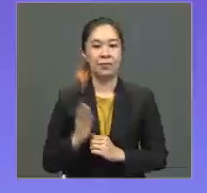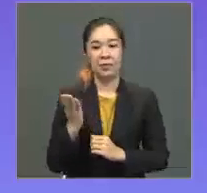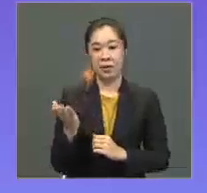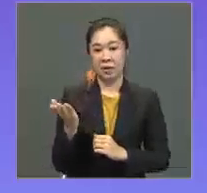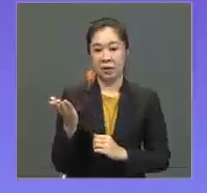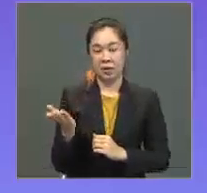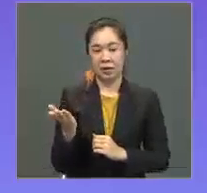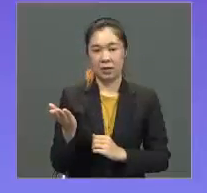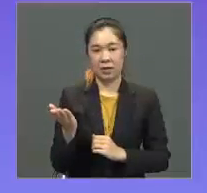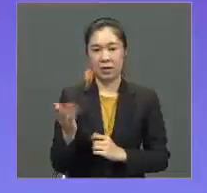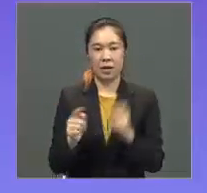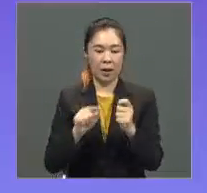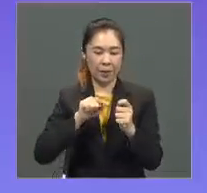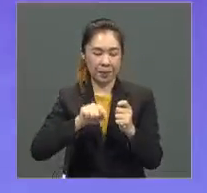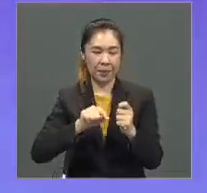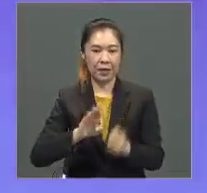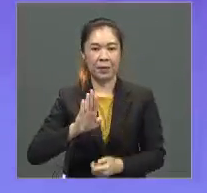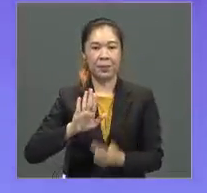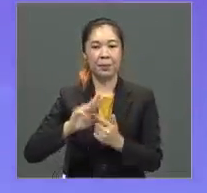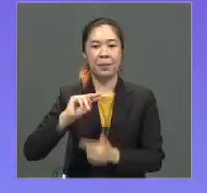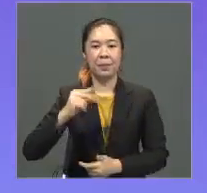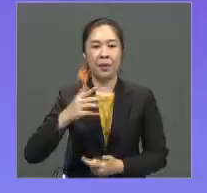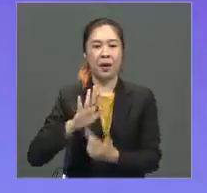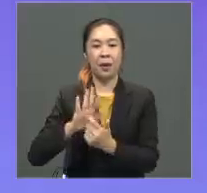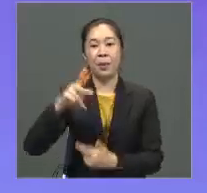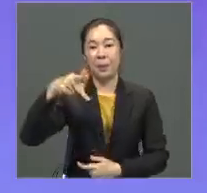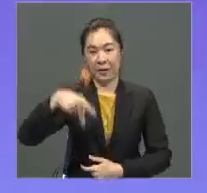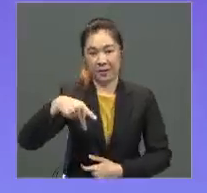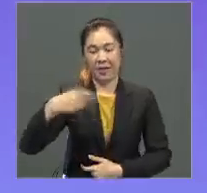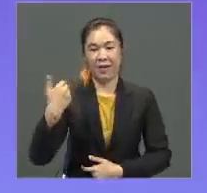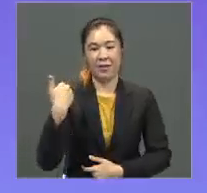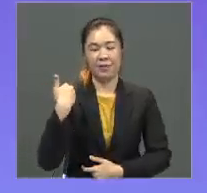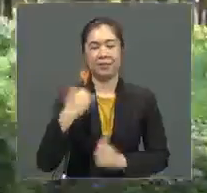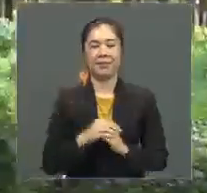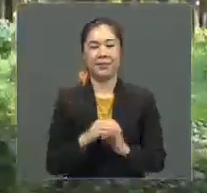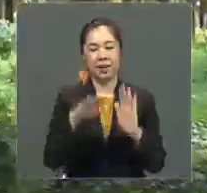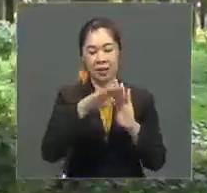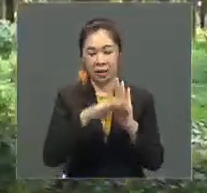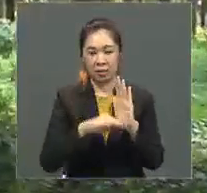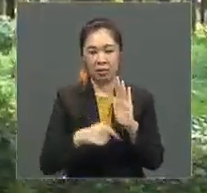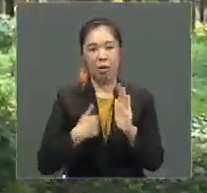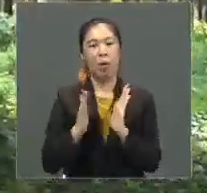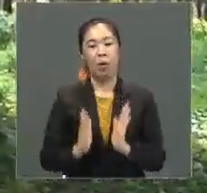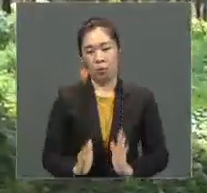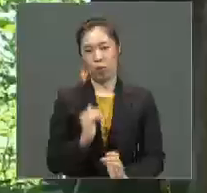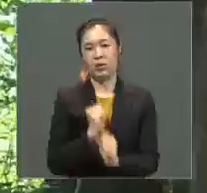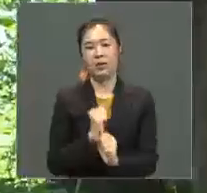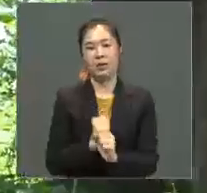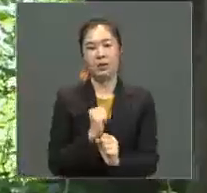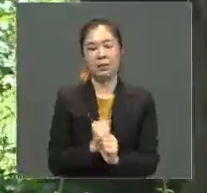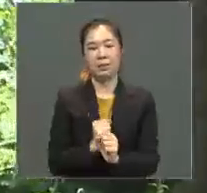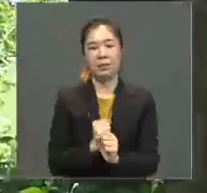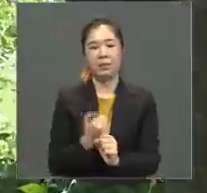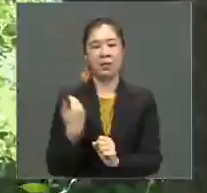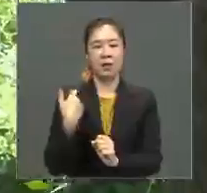วน้ําหอมที่อําเภอบางแพจังหวัดราชบุรีนะคะเขาบอกว่าจะเห็นได้เลยว่าทุกๆขั้นตอนเนี่ยแรงงานคนทั้งนั้นนะคะใช้ค